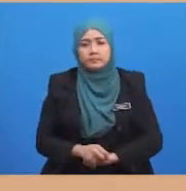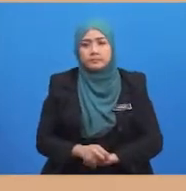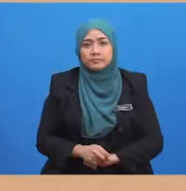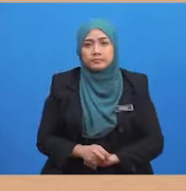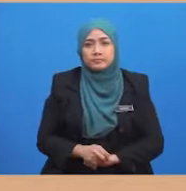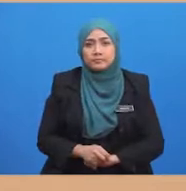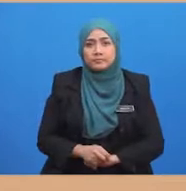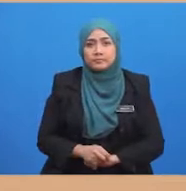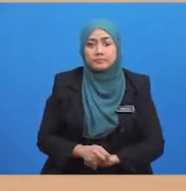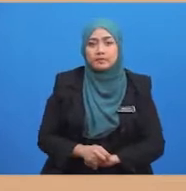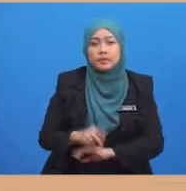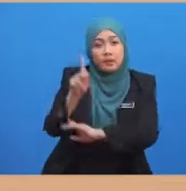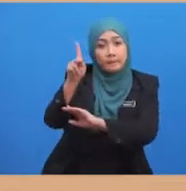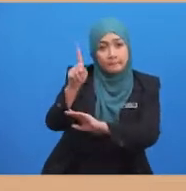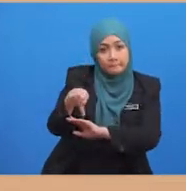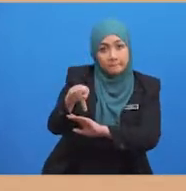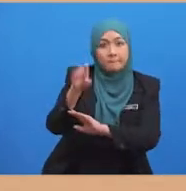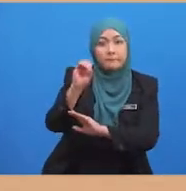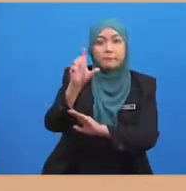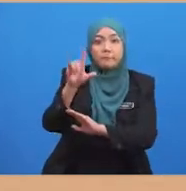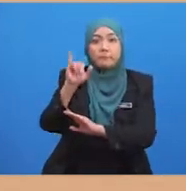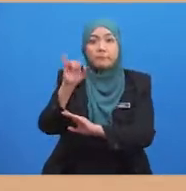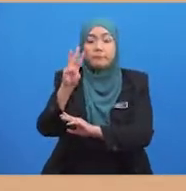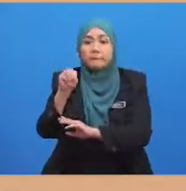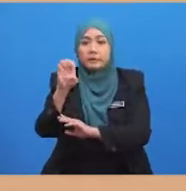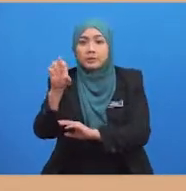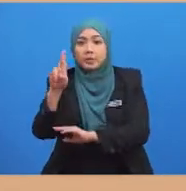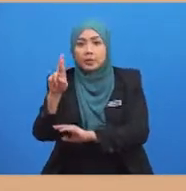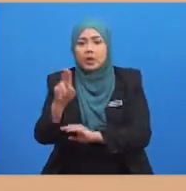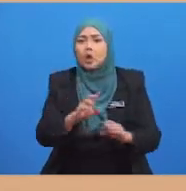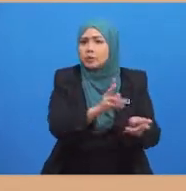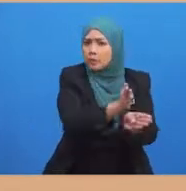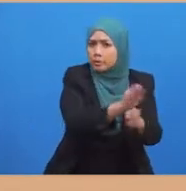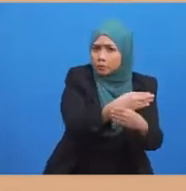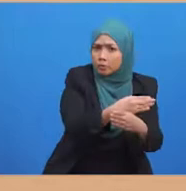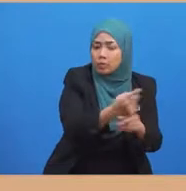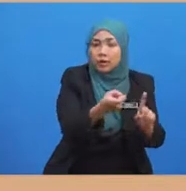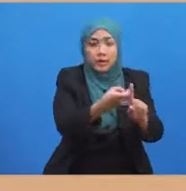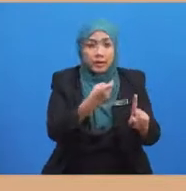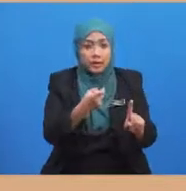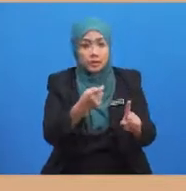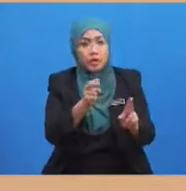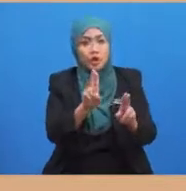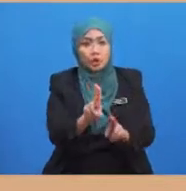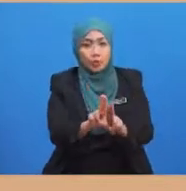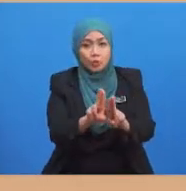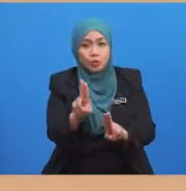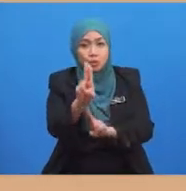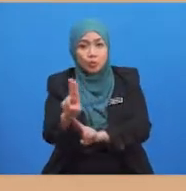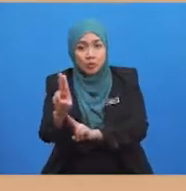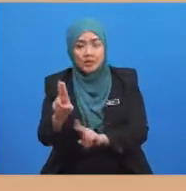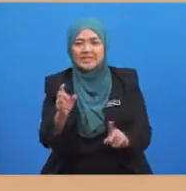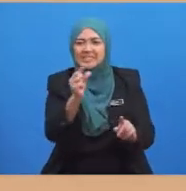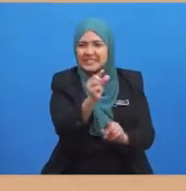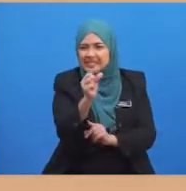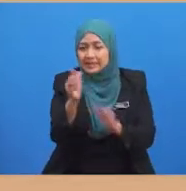Baiklah, polimer terbentuk daripada unit-unit kecil monomer yang